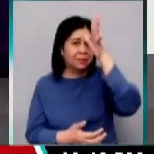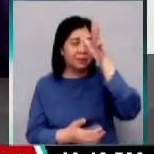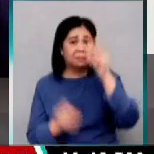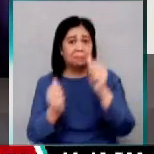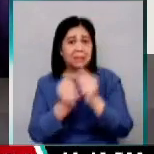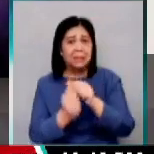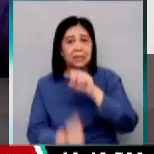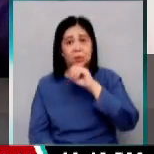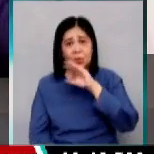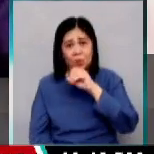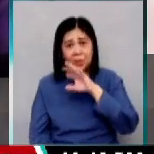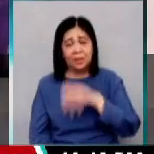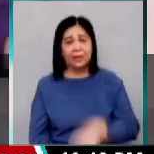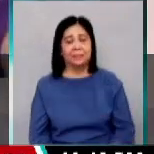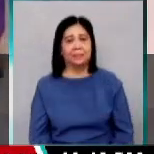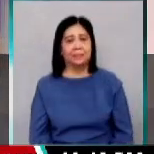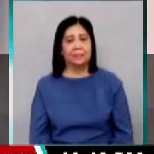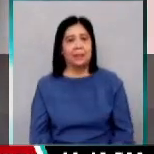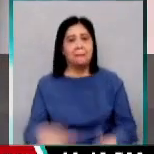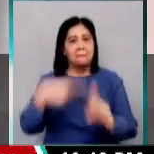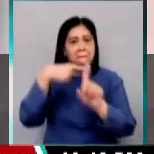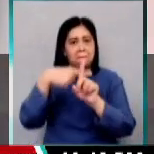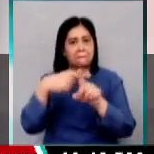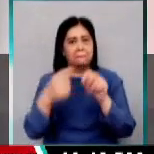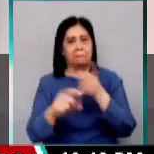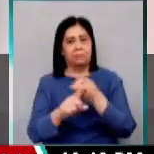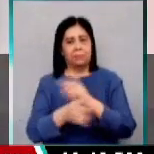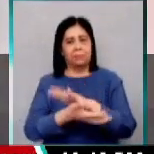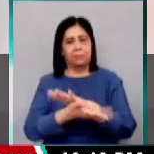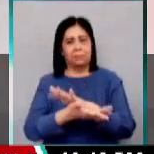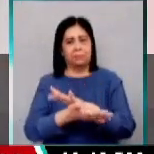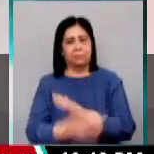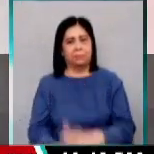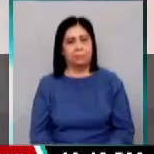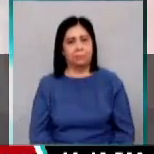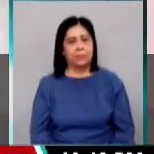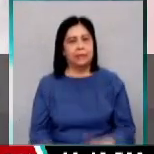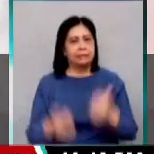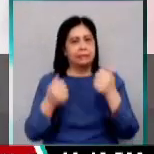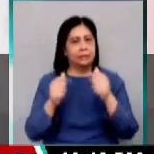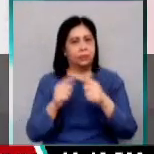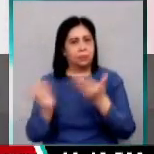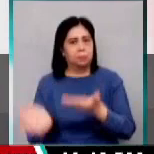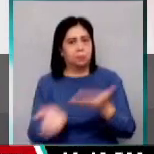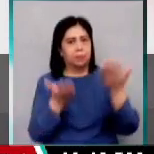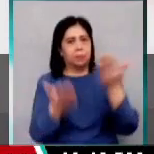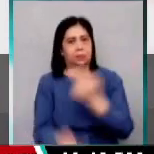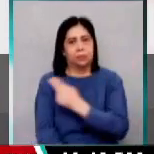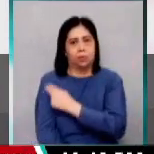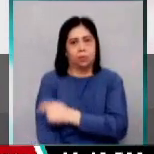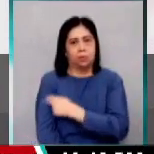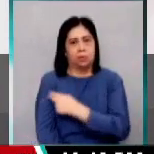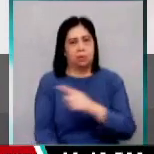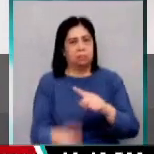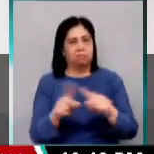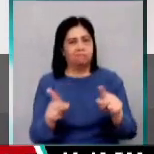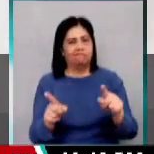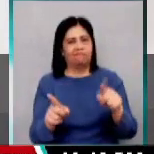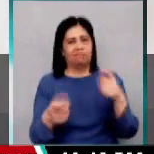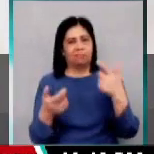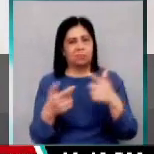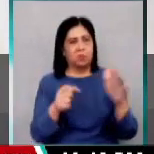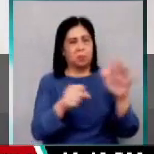Joanna. Nagpositibo sa COVID-19, sinubukan siyang dalhin sa ospital. Ngunit punuan nung panahon na